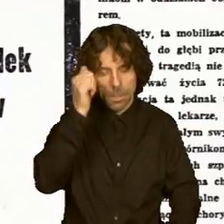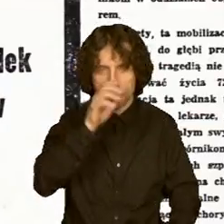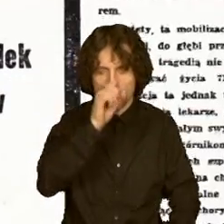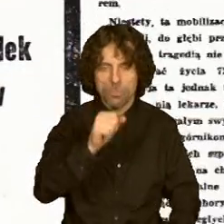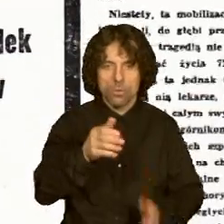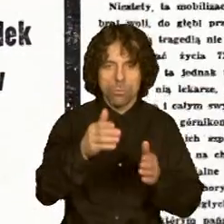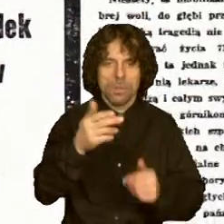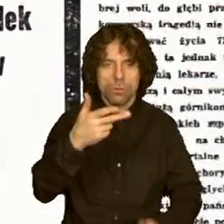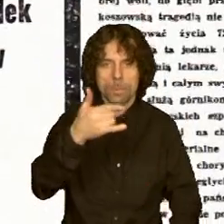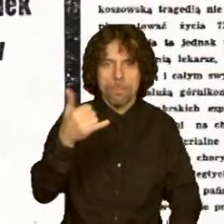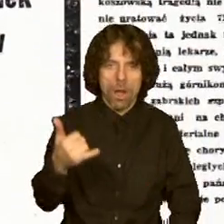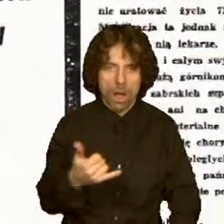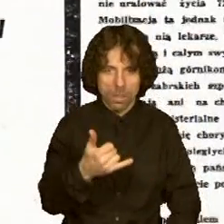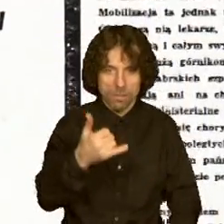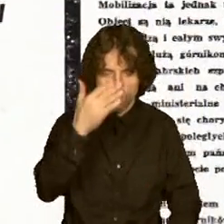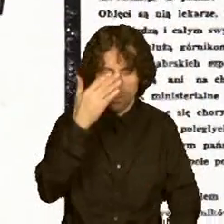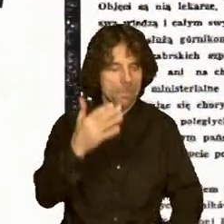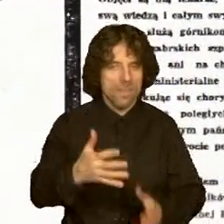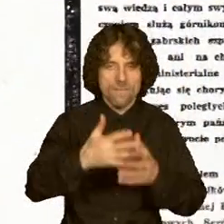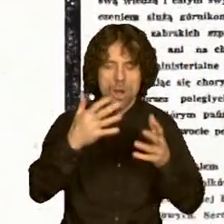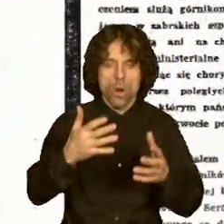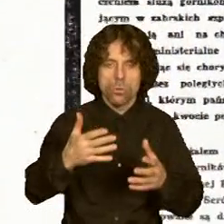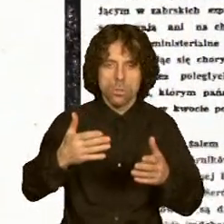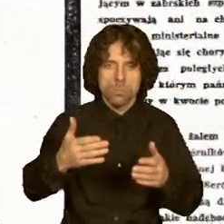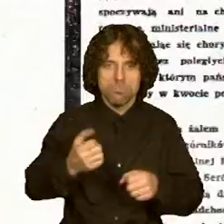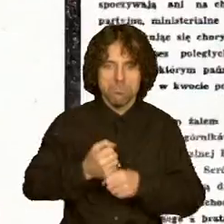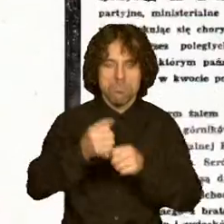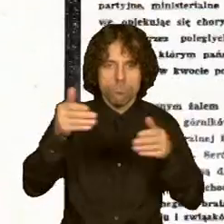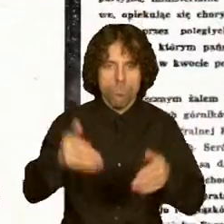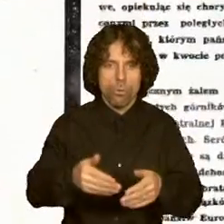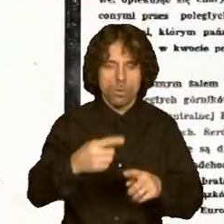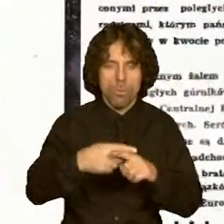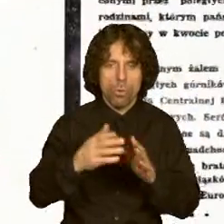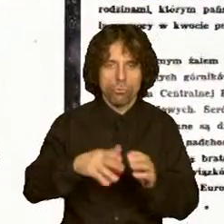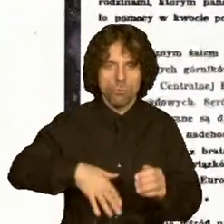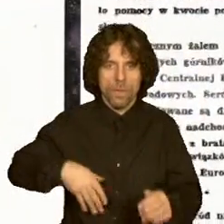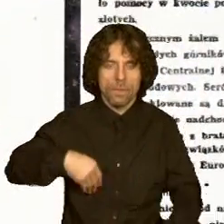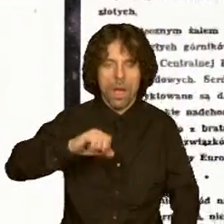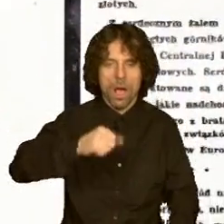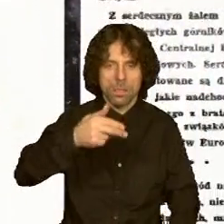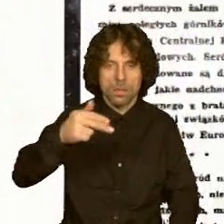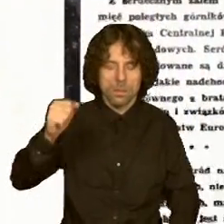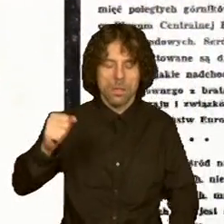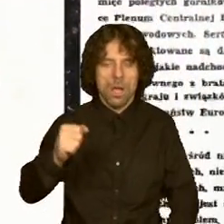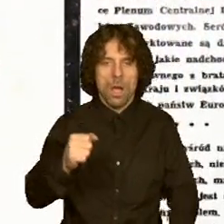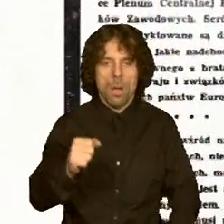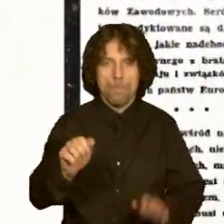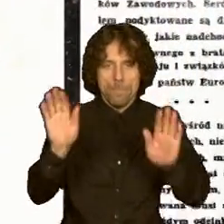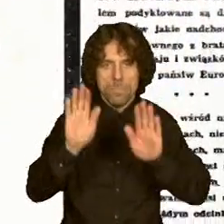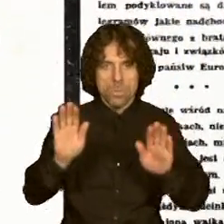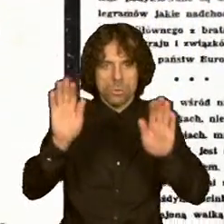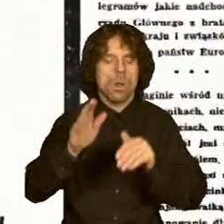Zabrzu na ulicy 3 Maja. Widziałem chyba największy w swoim życiu pogrzeb. Kościoła Świętej Anny mszę